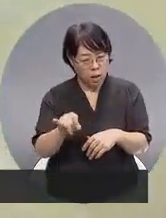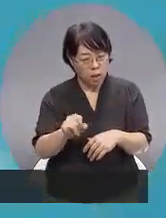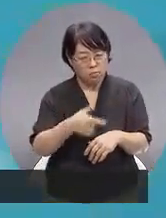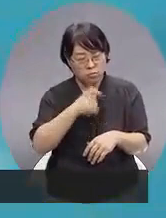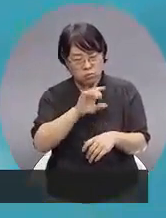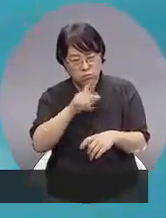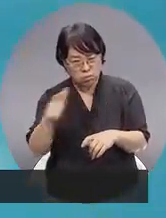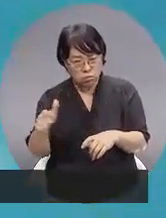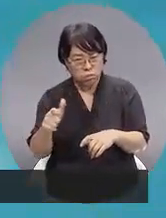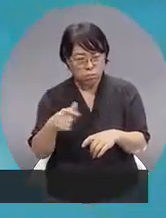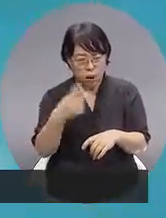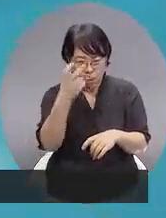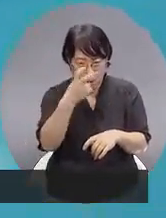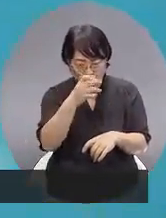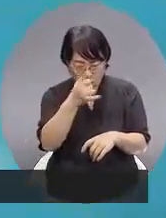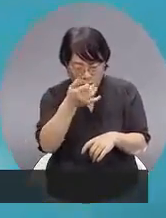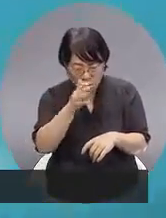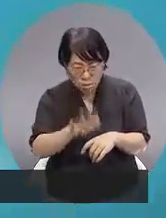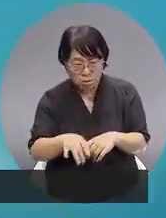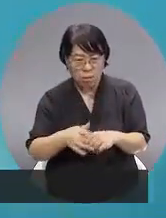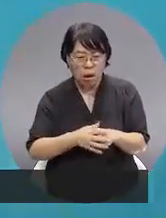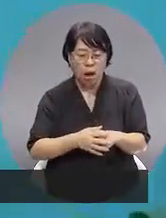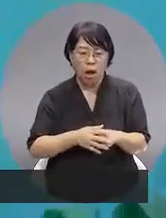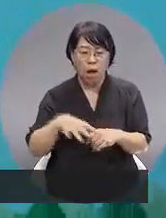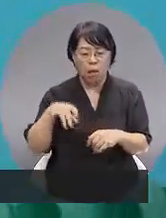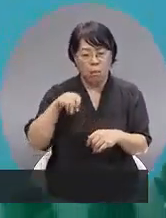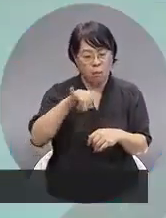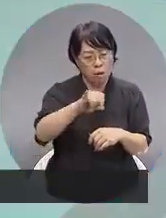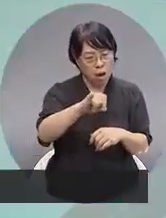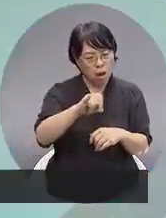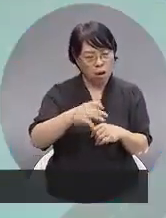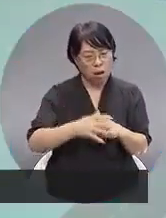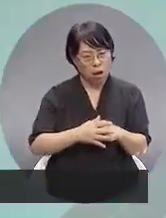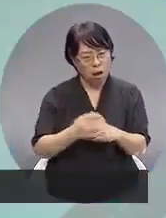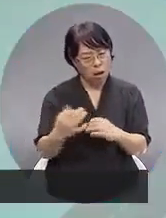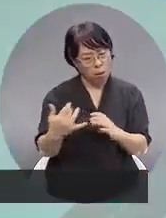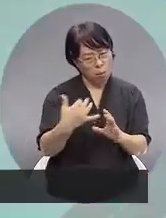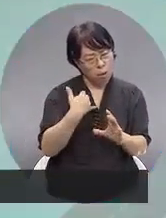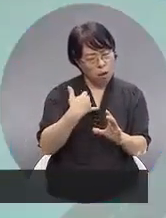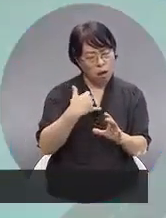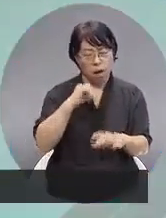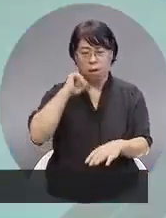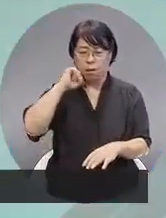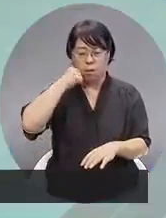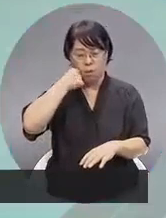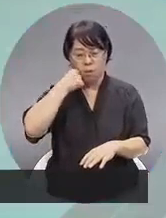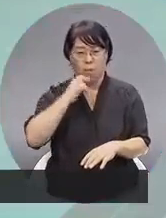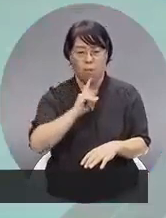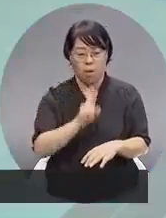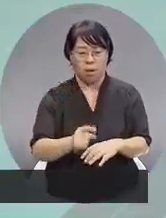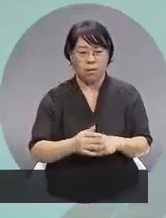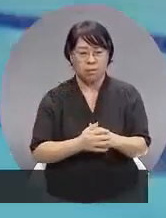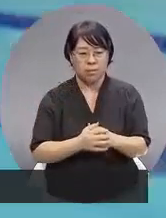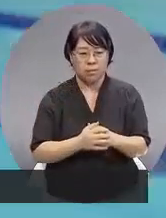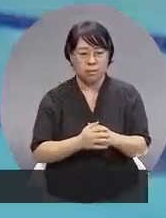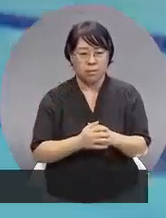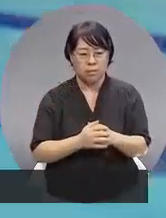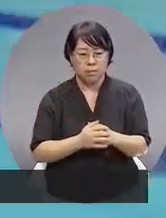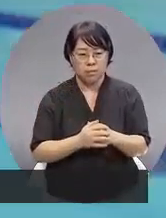살펴봤지만 사실상 유충이 지하수나 기계를 통해 유입됐을 가능성은 희박한 것으로 보고 있습니다. 필터를